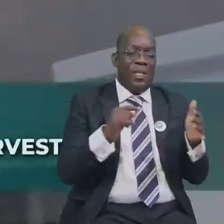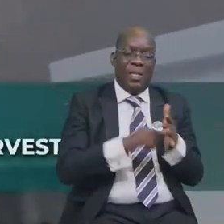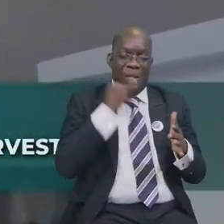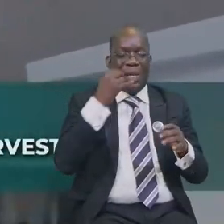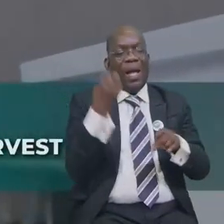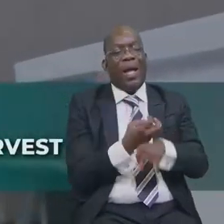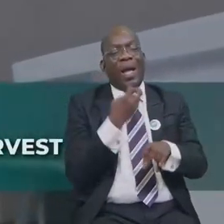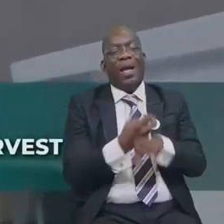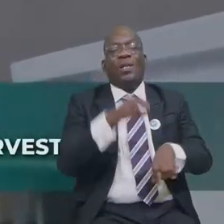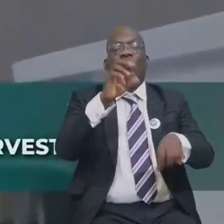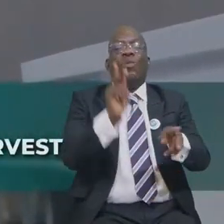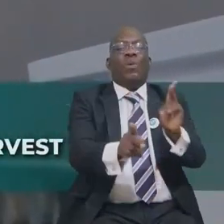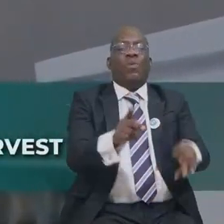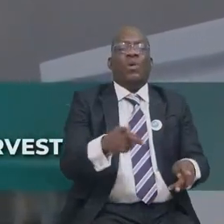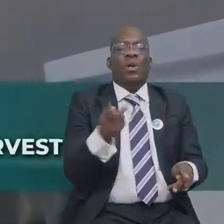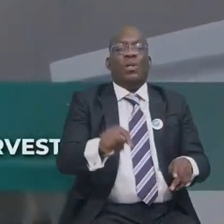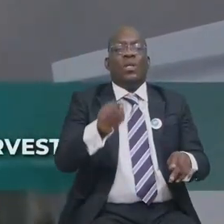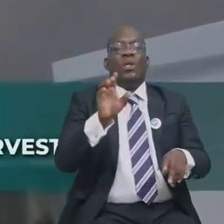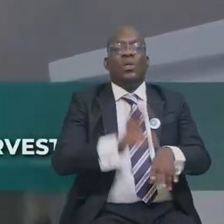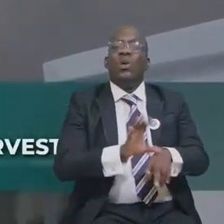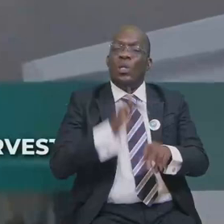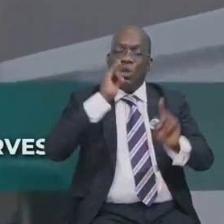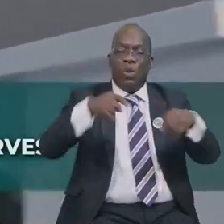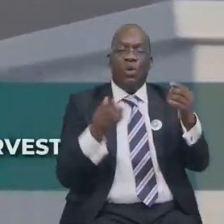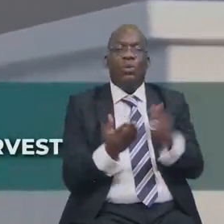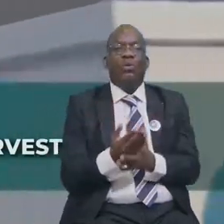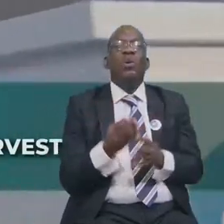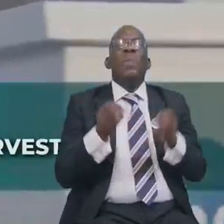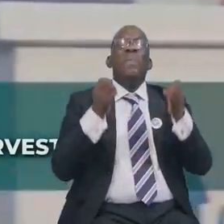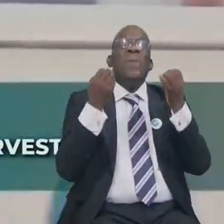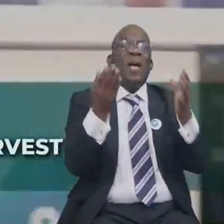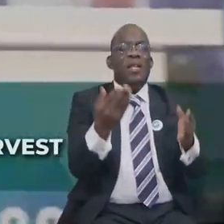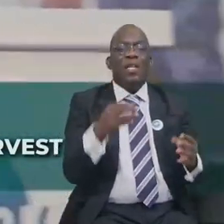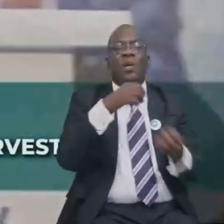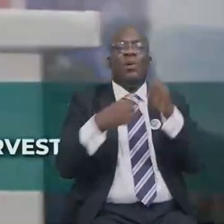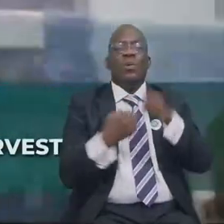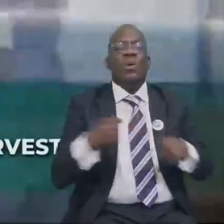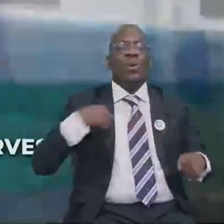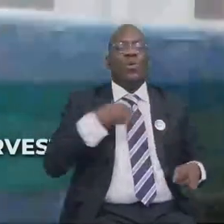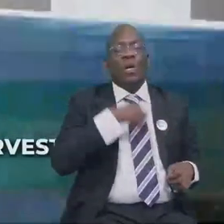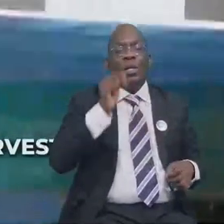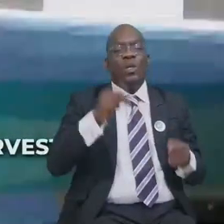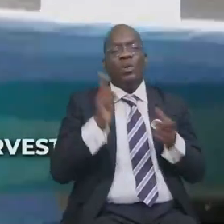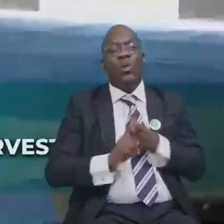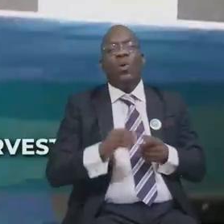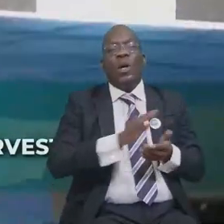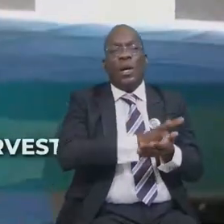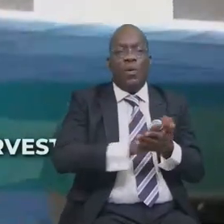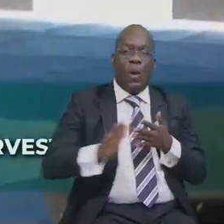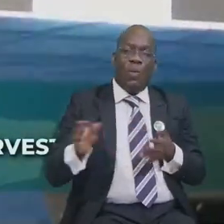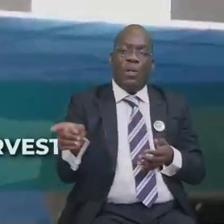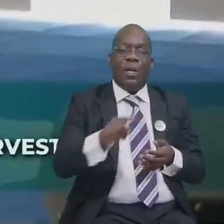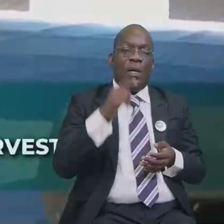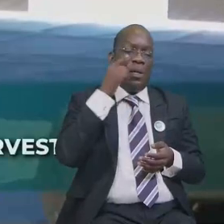temps sont difficiles, hein? Oh, l'église traverse beaucoup de choses maintenant, il faut essuyer les larmes, il faut faire ceci, il faut